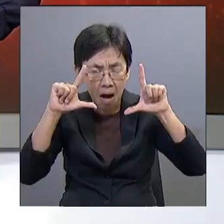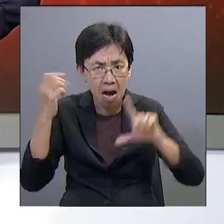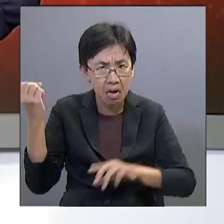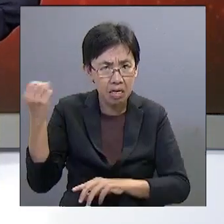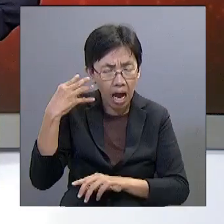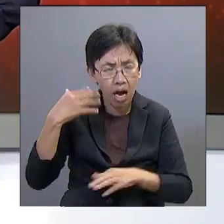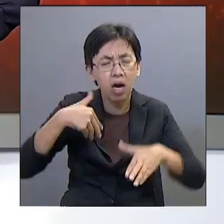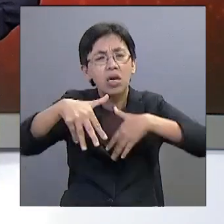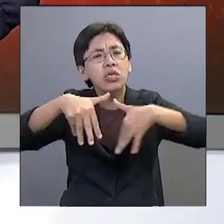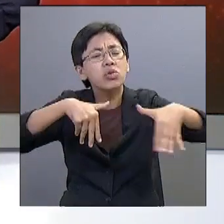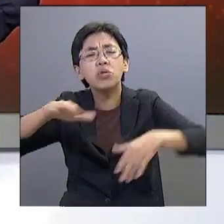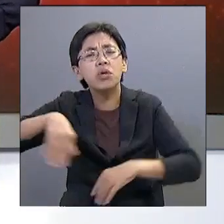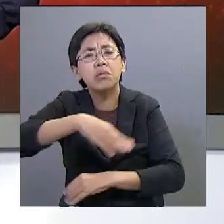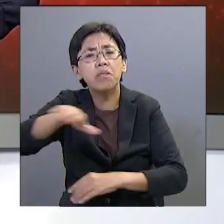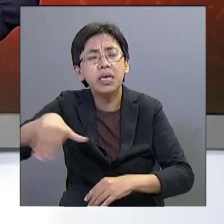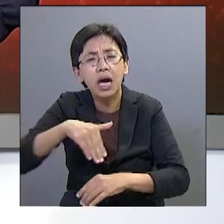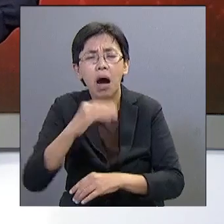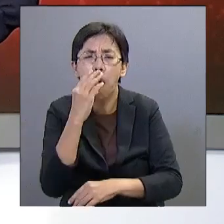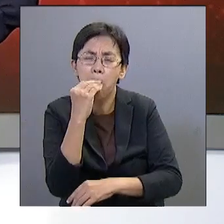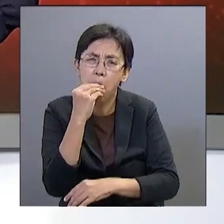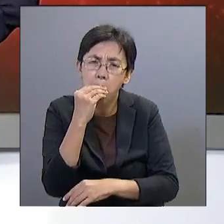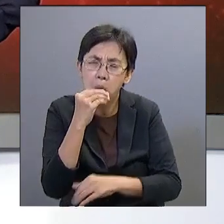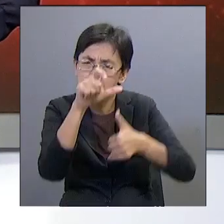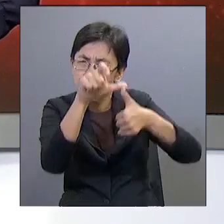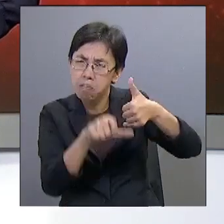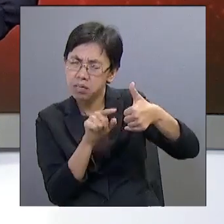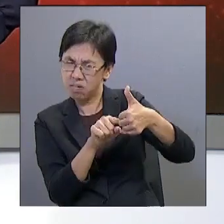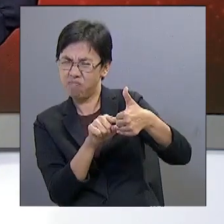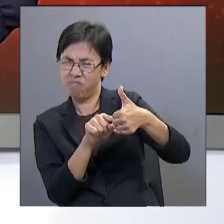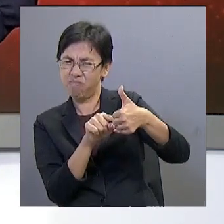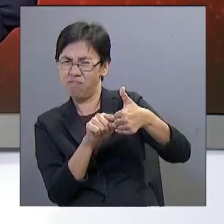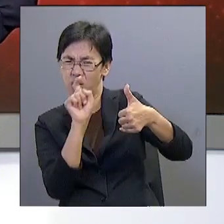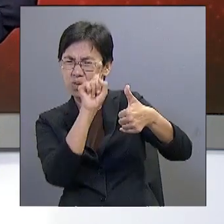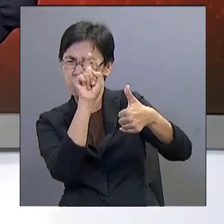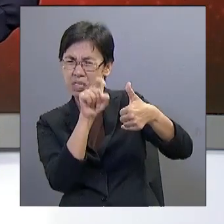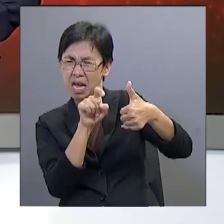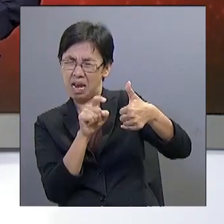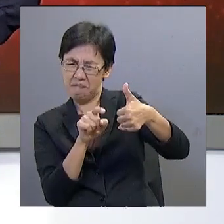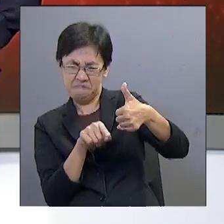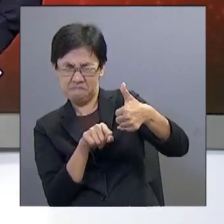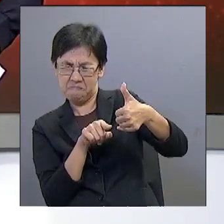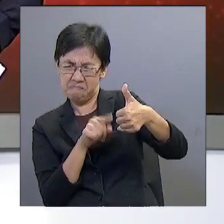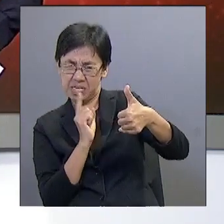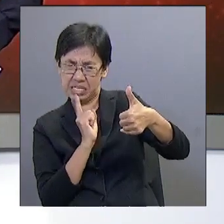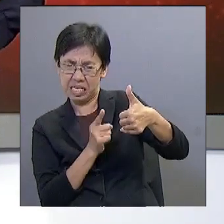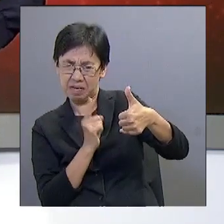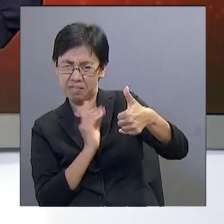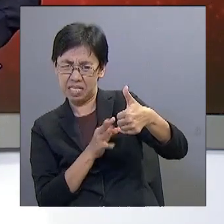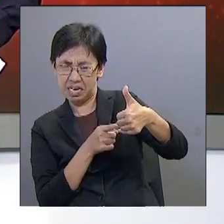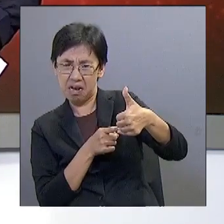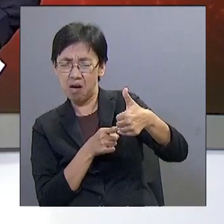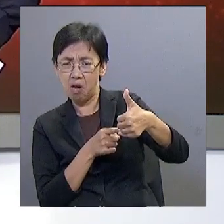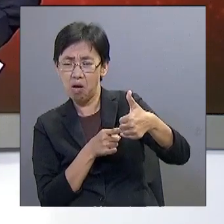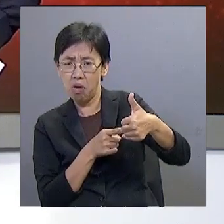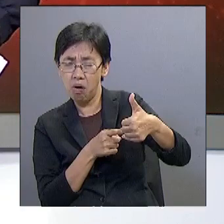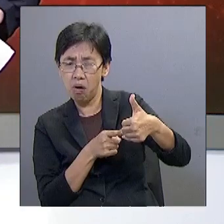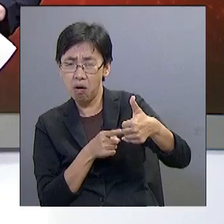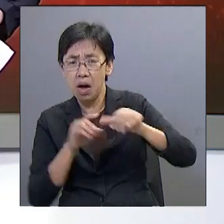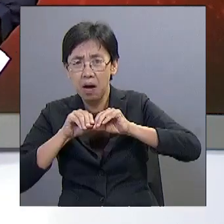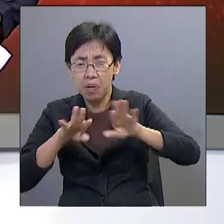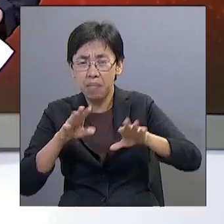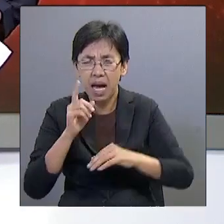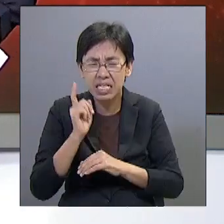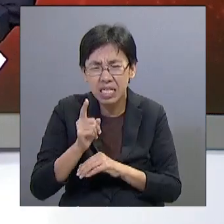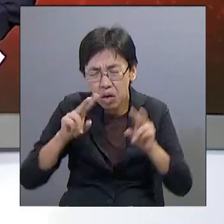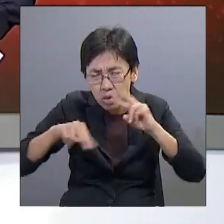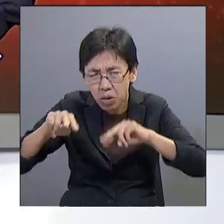คนธรรมดาที่มีคำพูดหรอพทธิกรมที่ไม่น่าจะเกิดขึ้นจริงและมาจากสื่อที่ไม่มีความน่าเชื่อถือหรอ